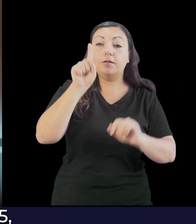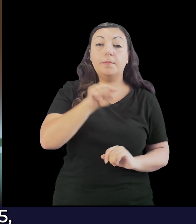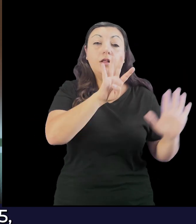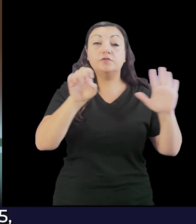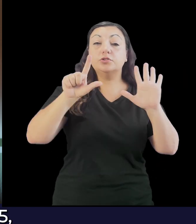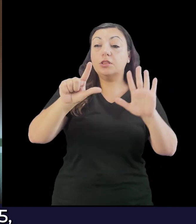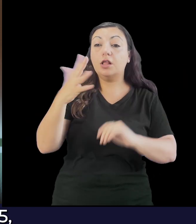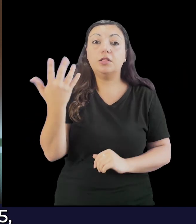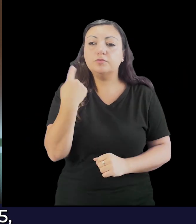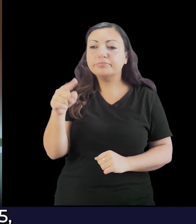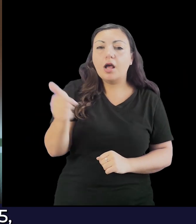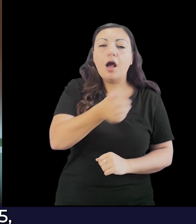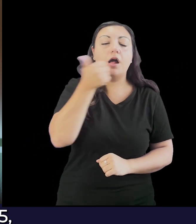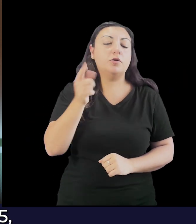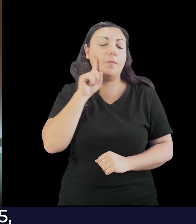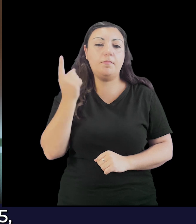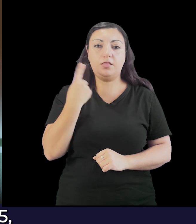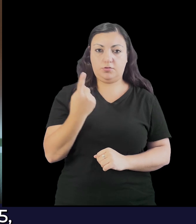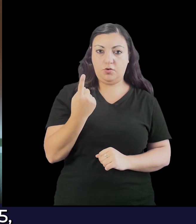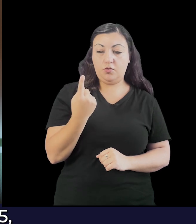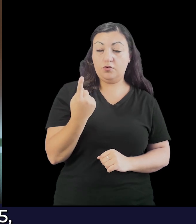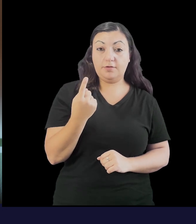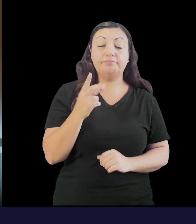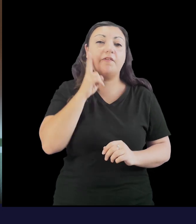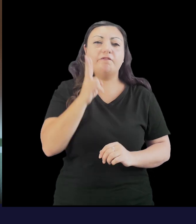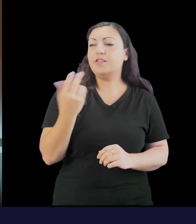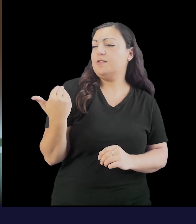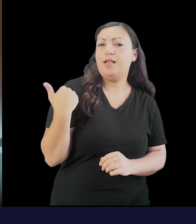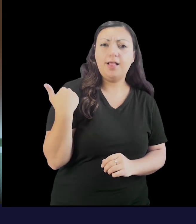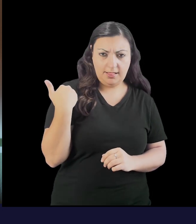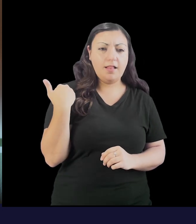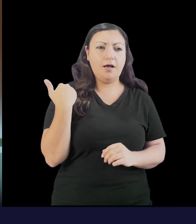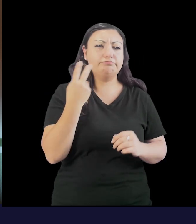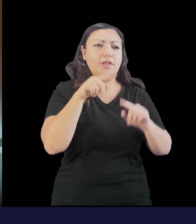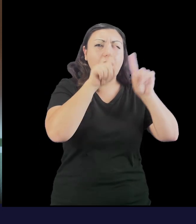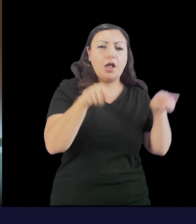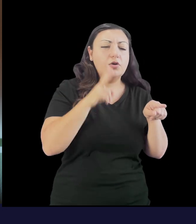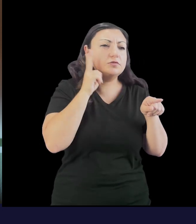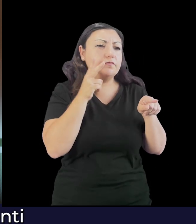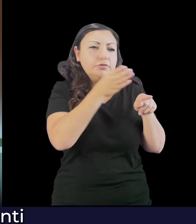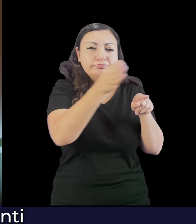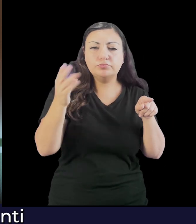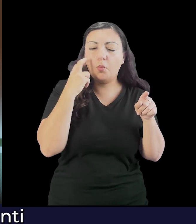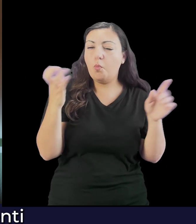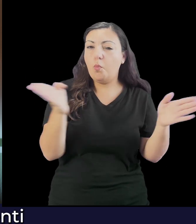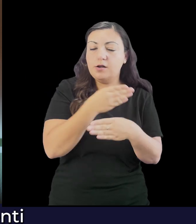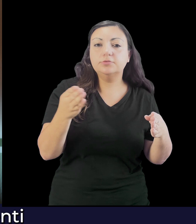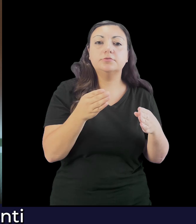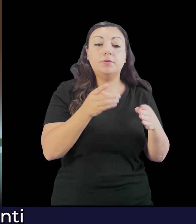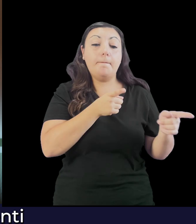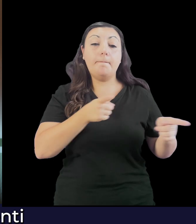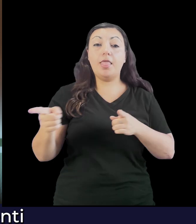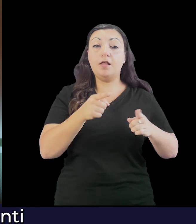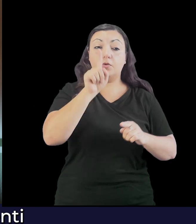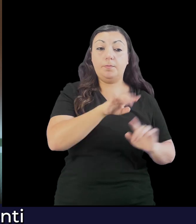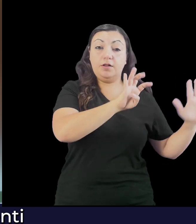1955 o il 61 1970 o la grandissima 75 veniamo a quelle più recenti che potete